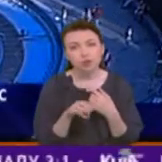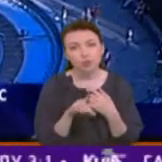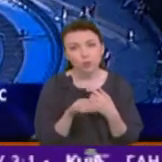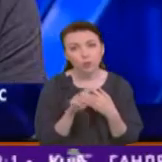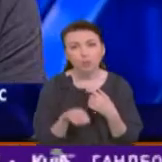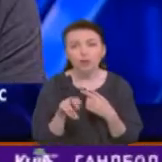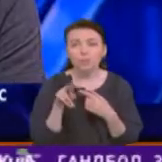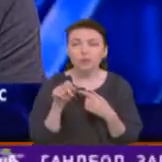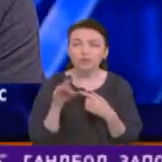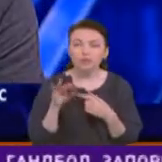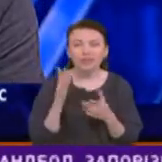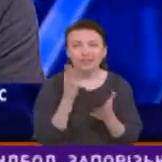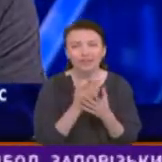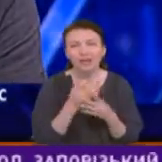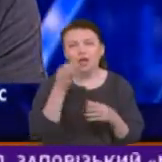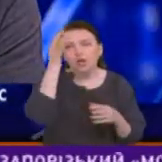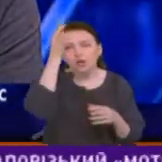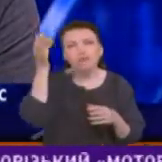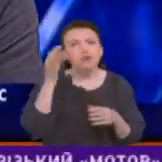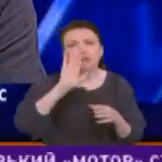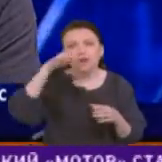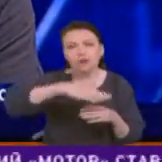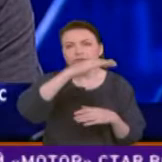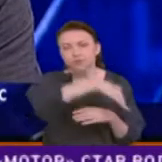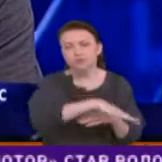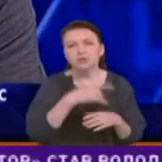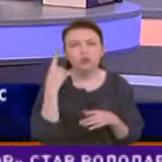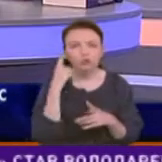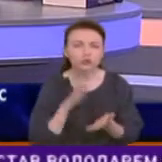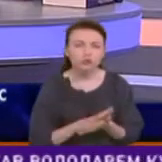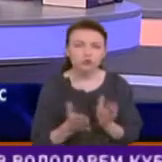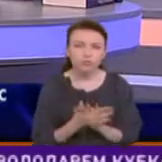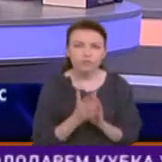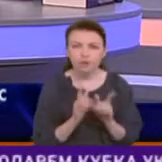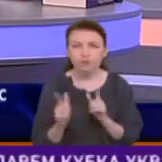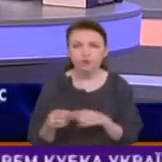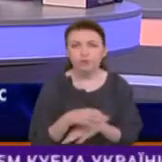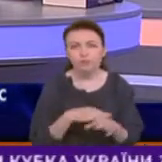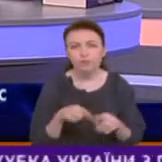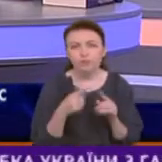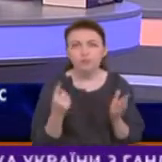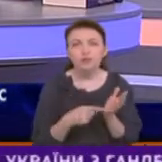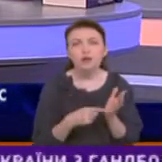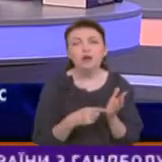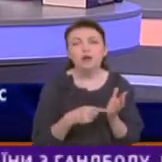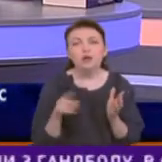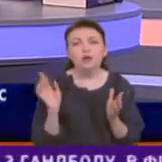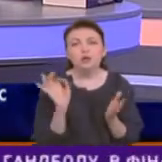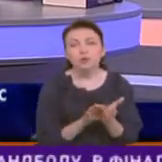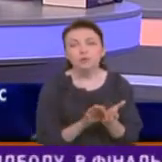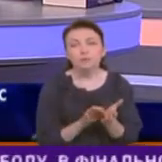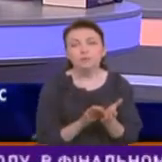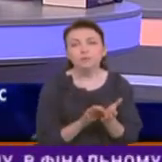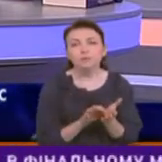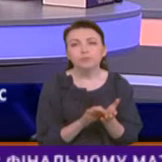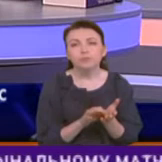така рівна нерівність. По Сковородининській. І не думаю, що там домовляються вже і обговорюється це питання, щоб